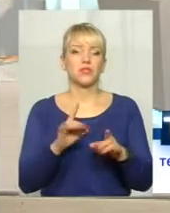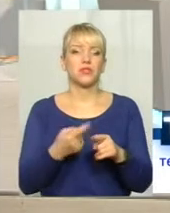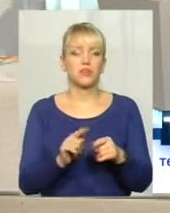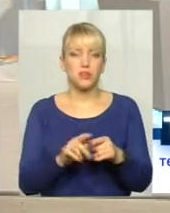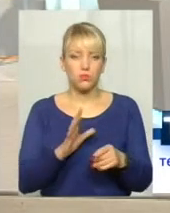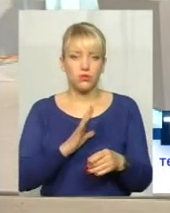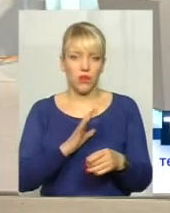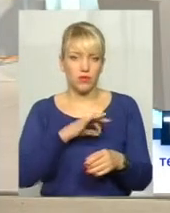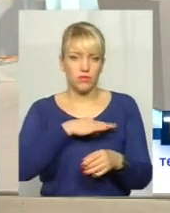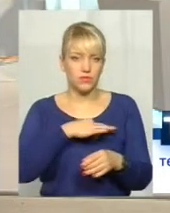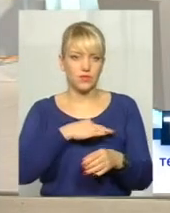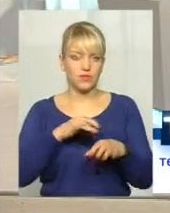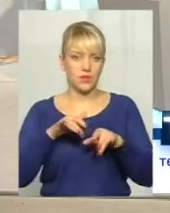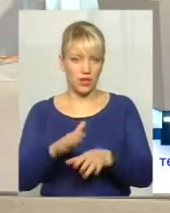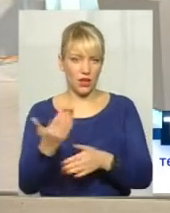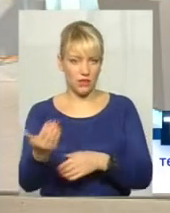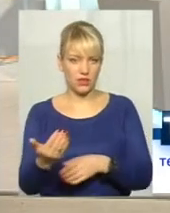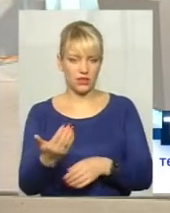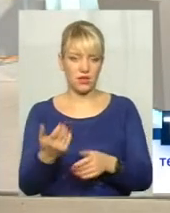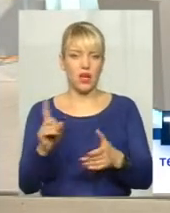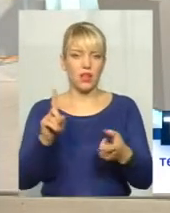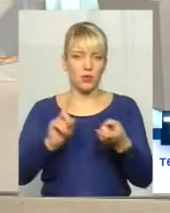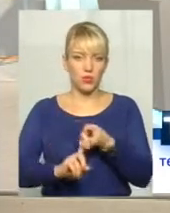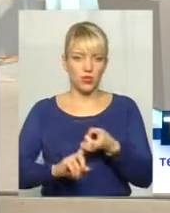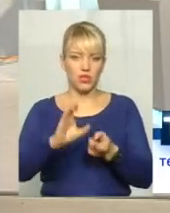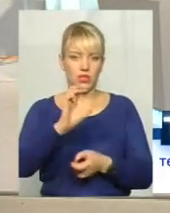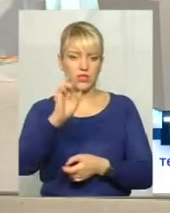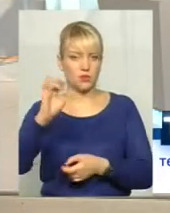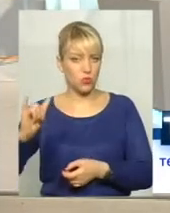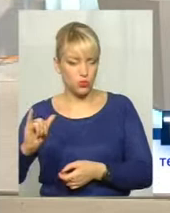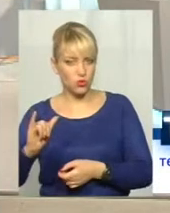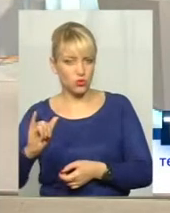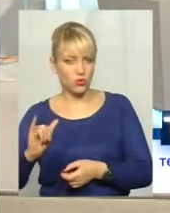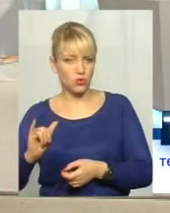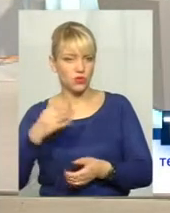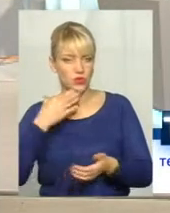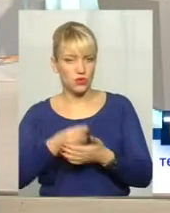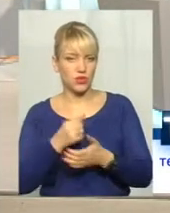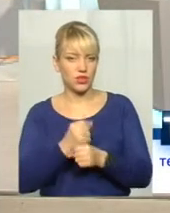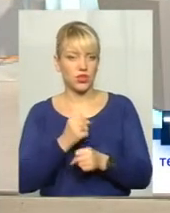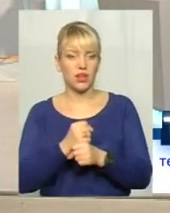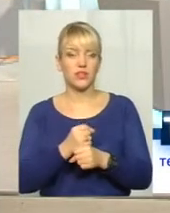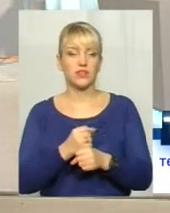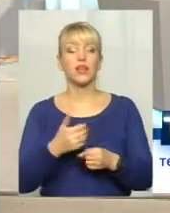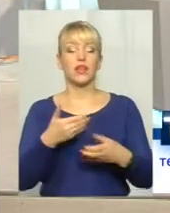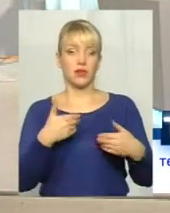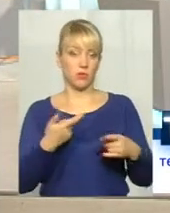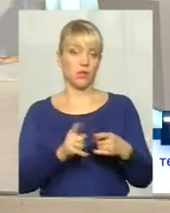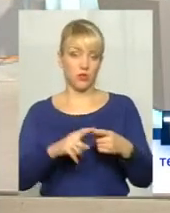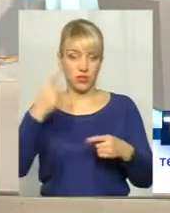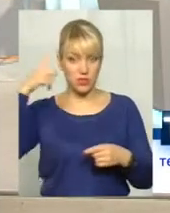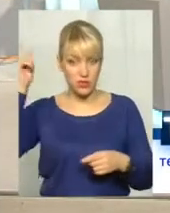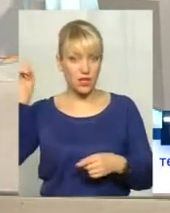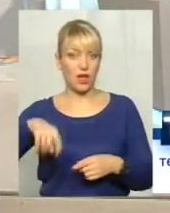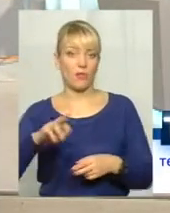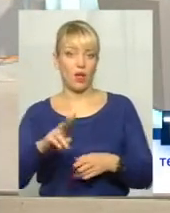до якоїсь якби, і СБУ, скажімо так, долучається в своїй діяльності, і ми про це якби, ну, знаємо